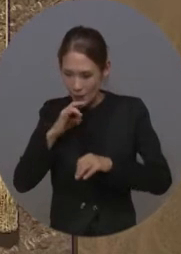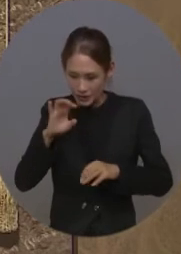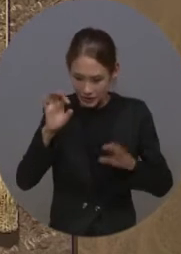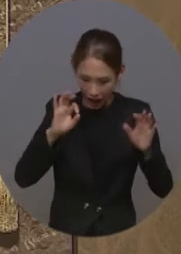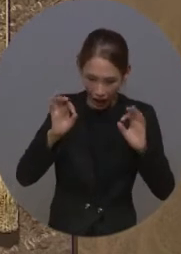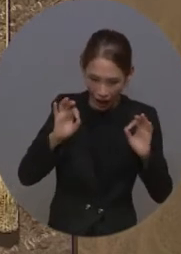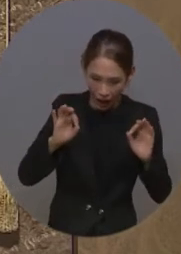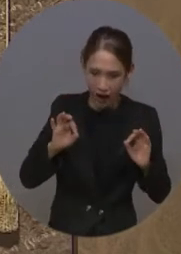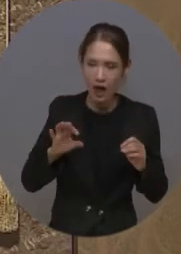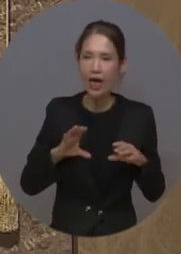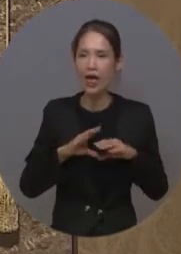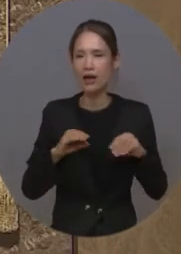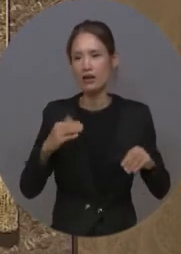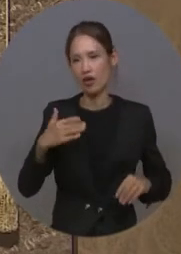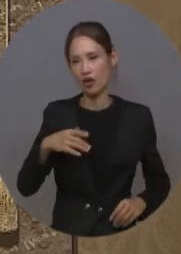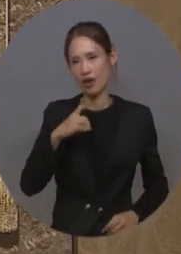돼요.